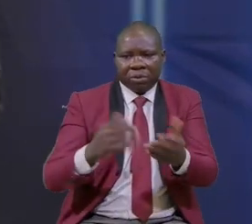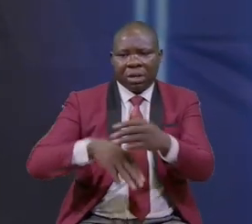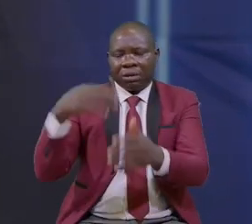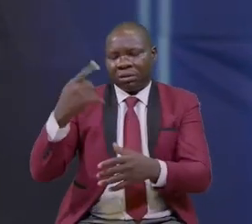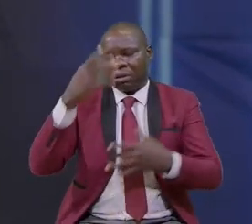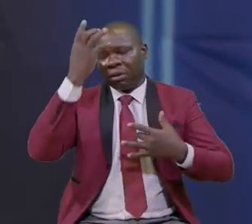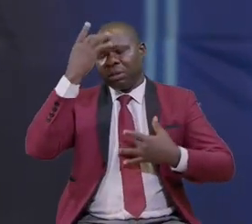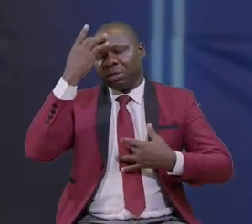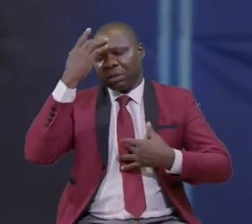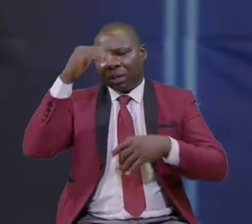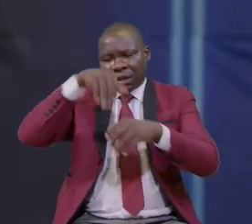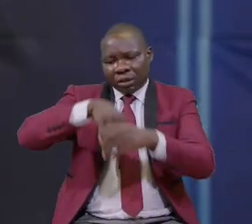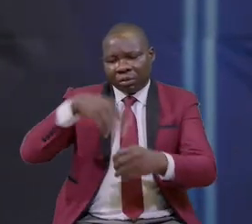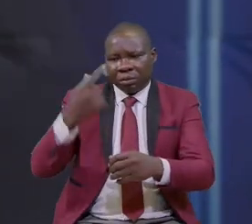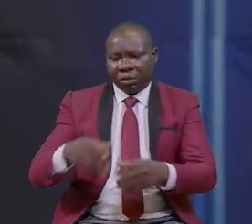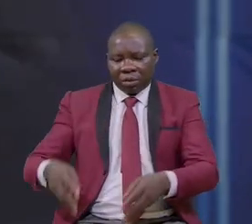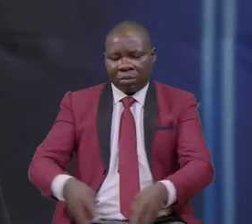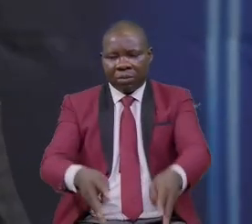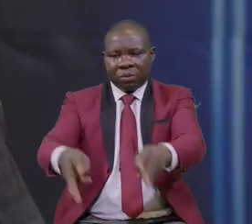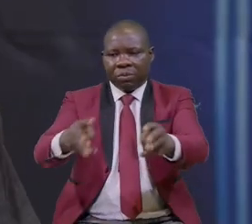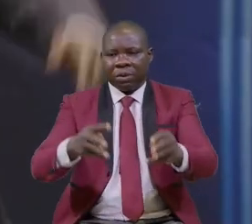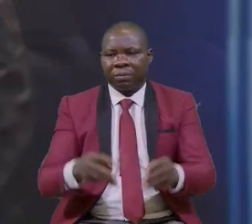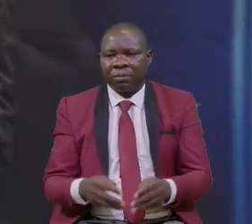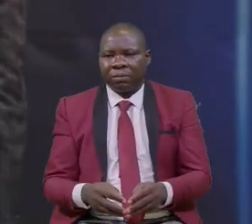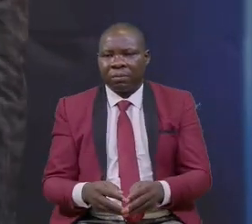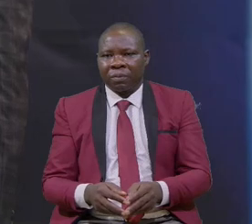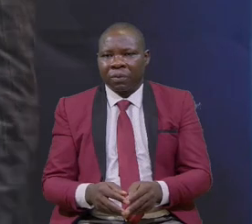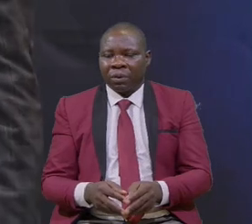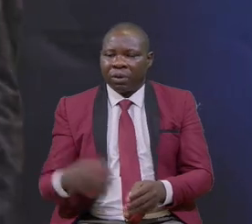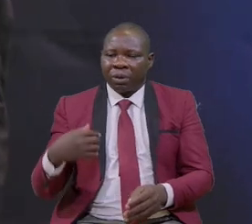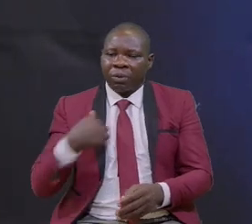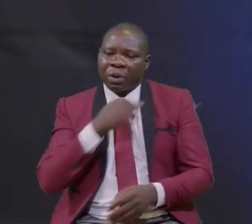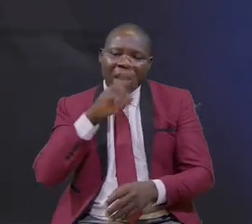dans les rues, et qu'on les plaçait sur des lits.